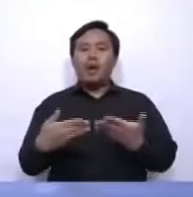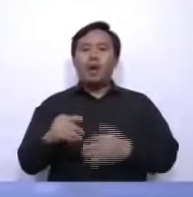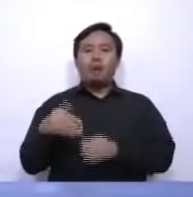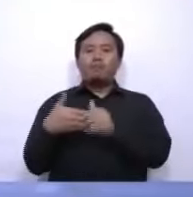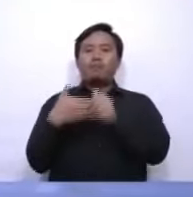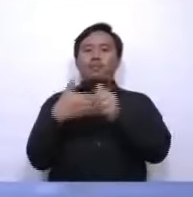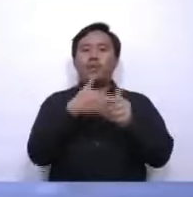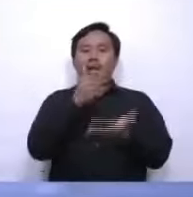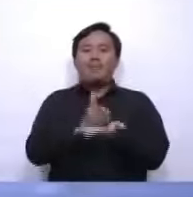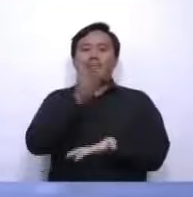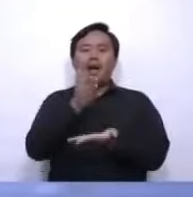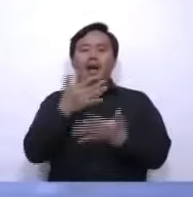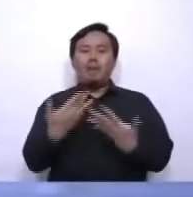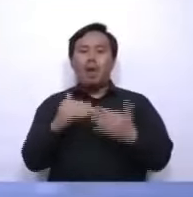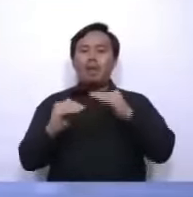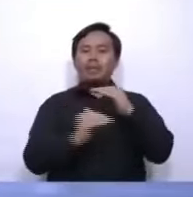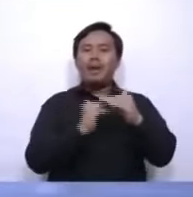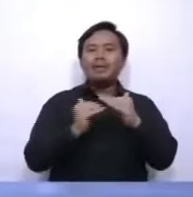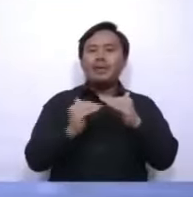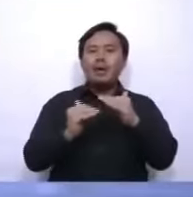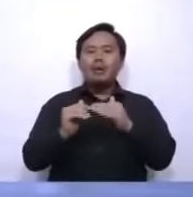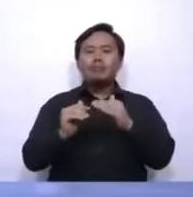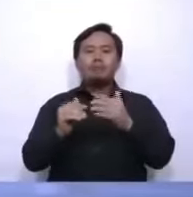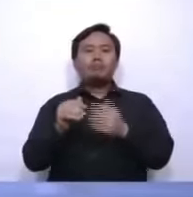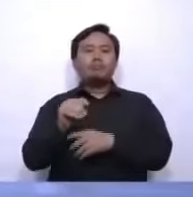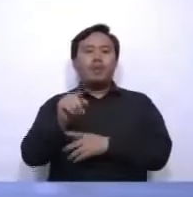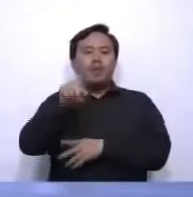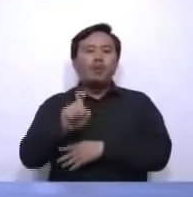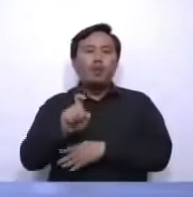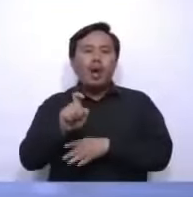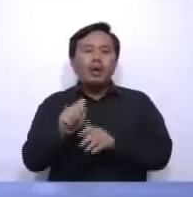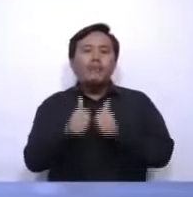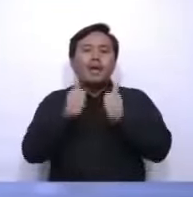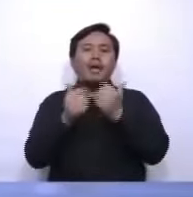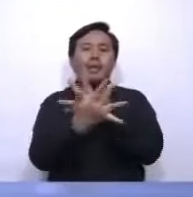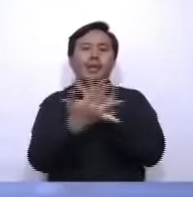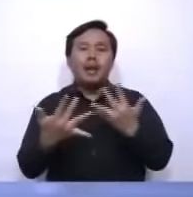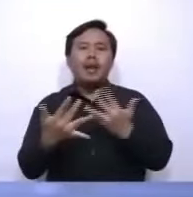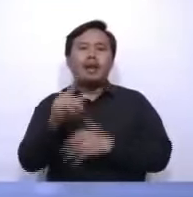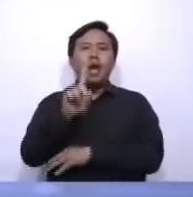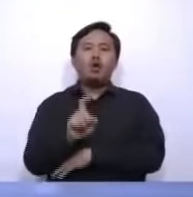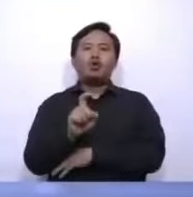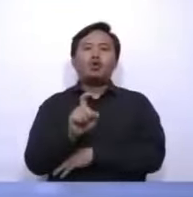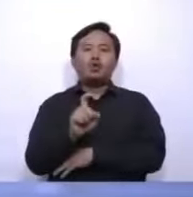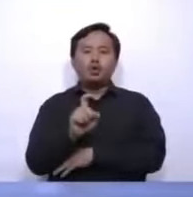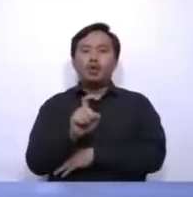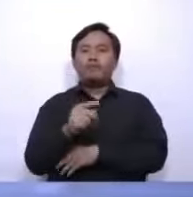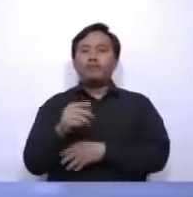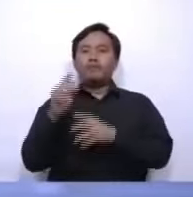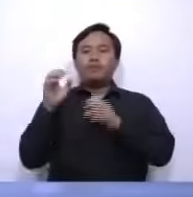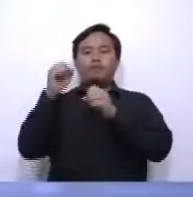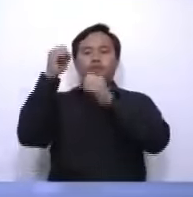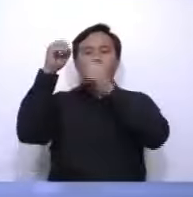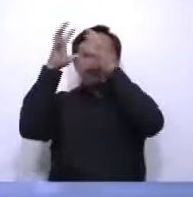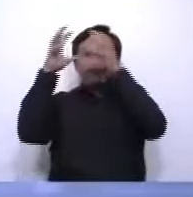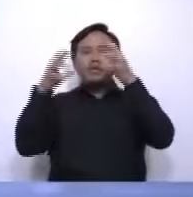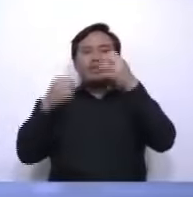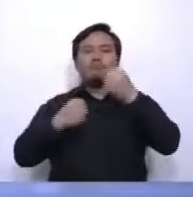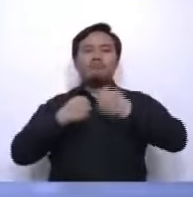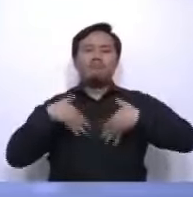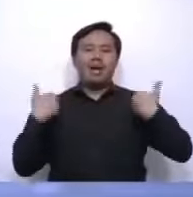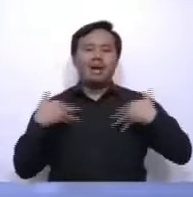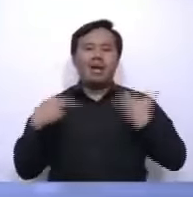didasarkan kepada kemaslahatan, kebaikan rakyatnya. Dengan demikian, visi bahagia, Jabar bahagia lahir